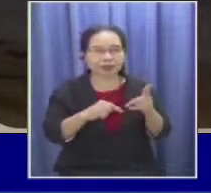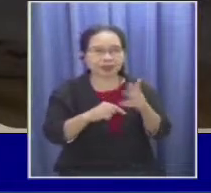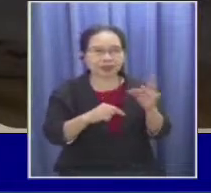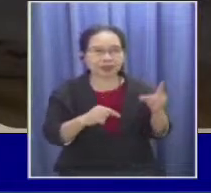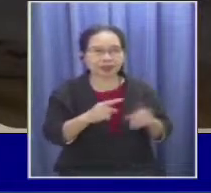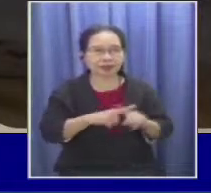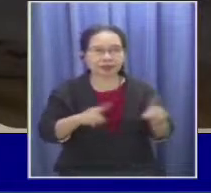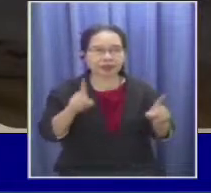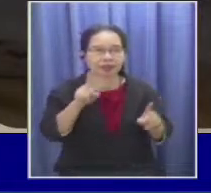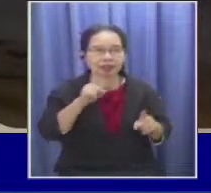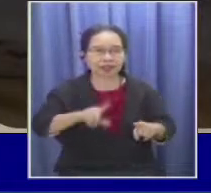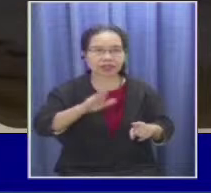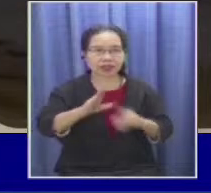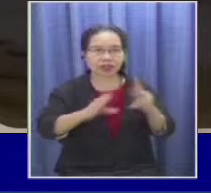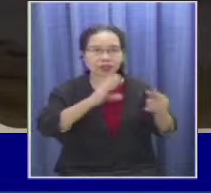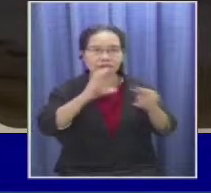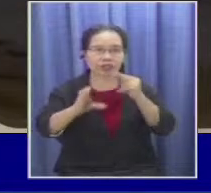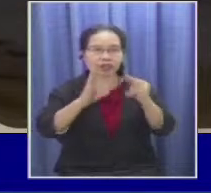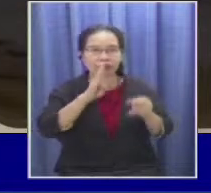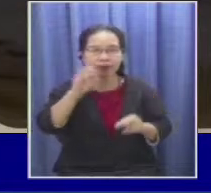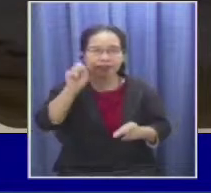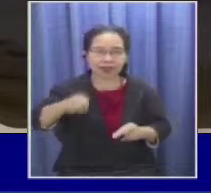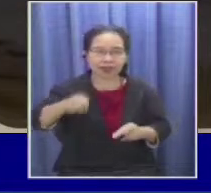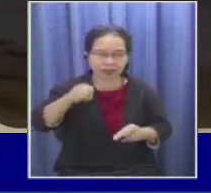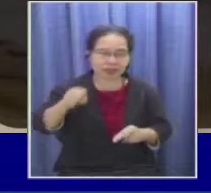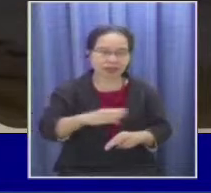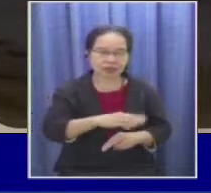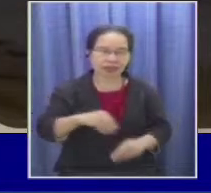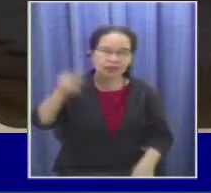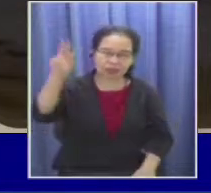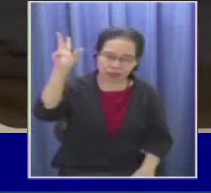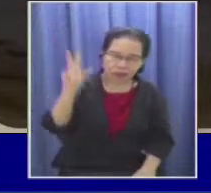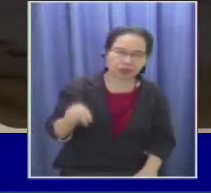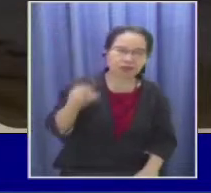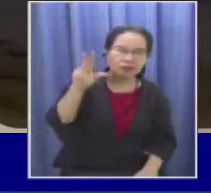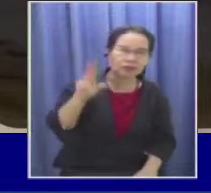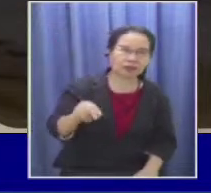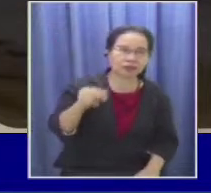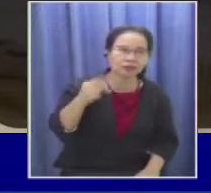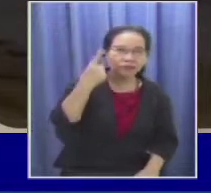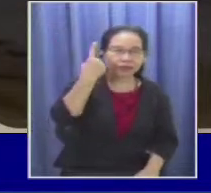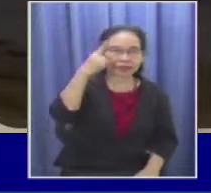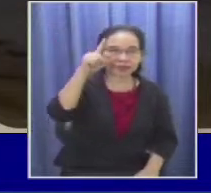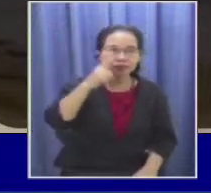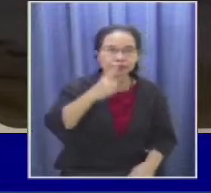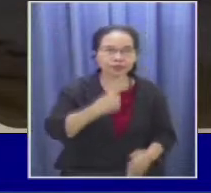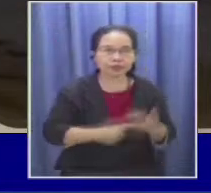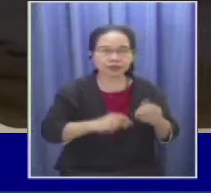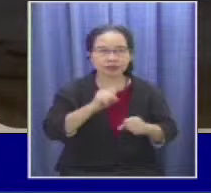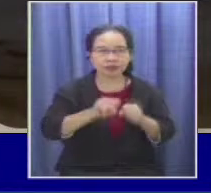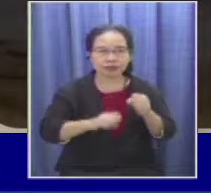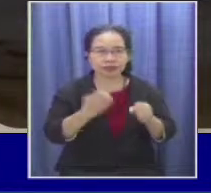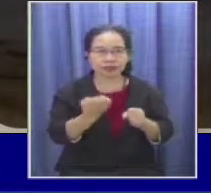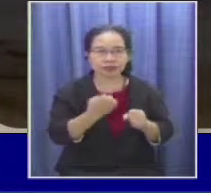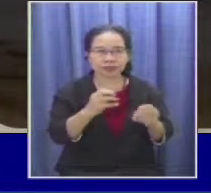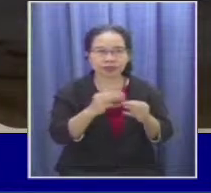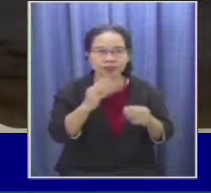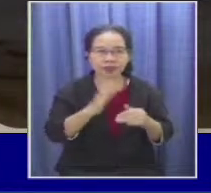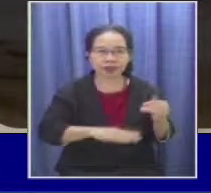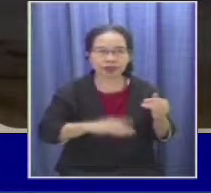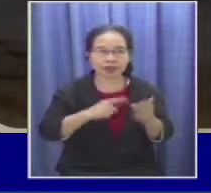ane na dabi nya dabi na de buru yensuo no firi bɔne mu